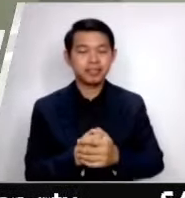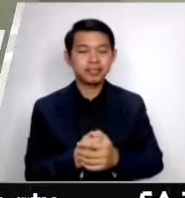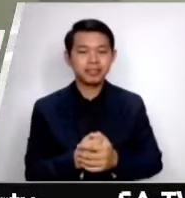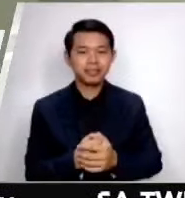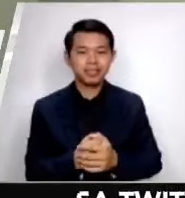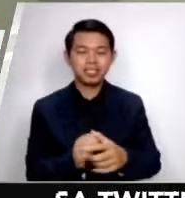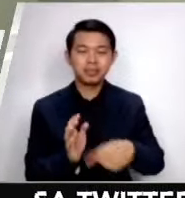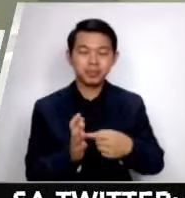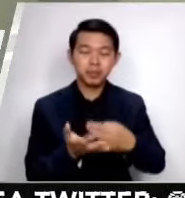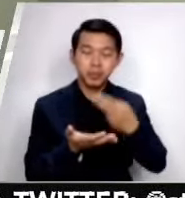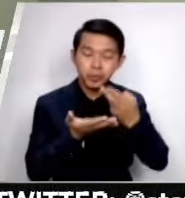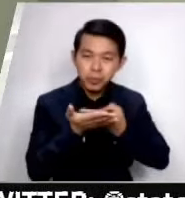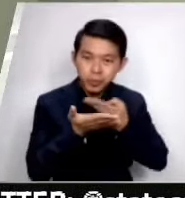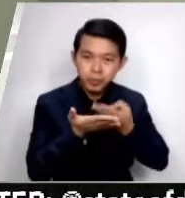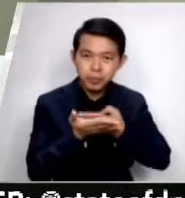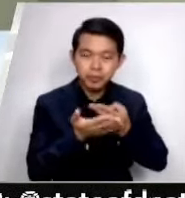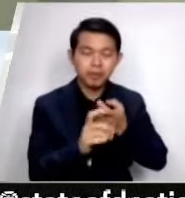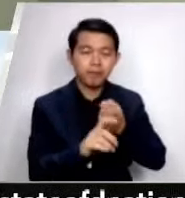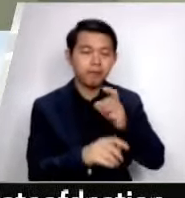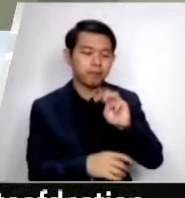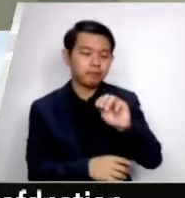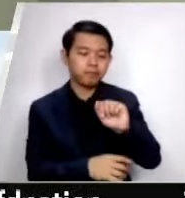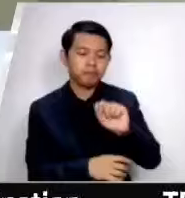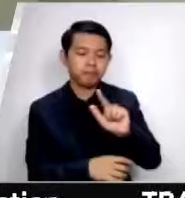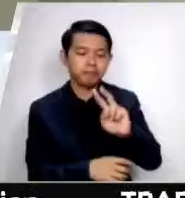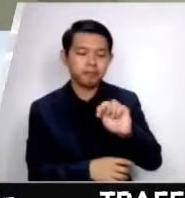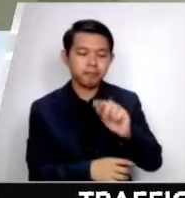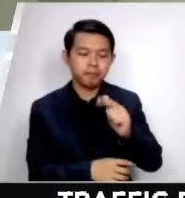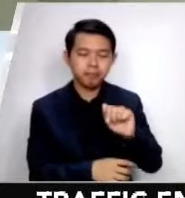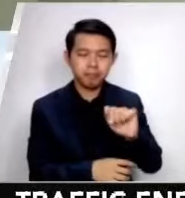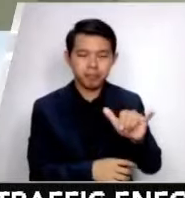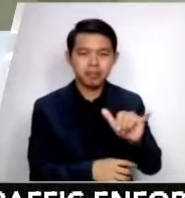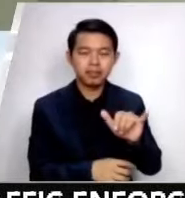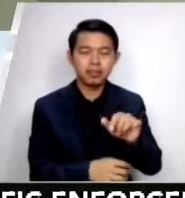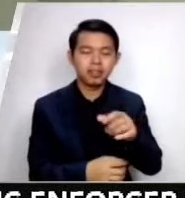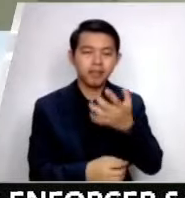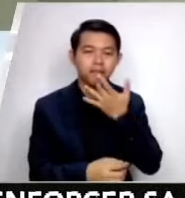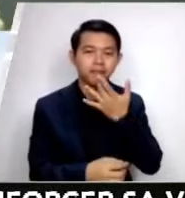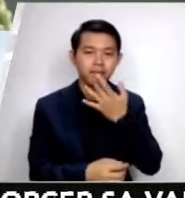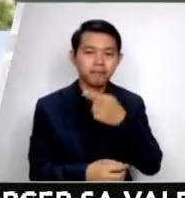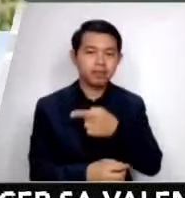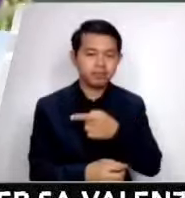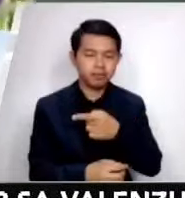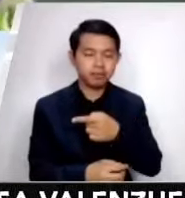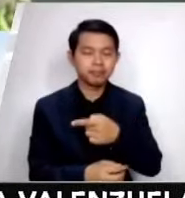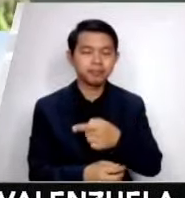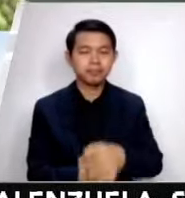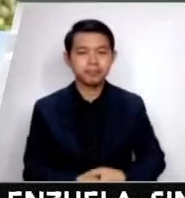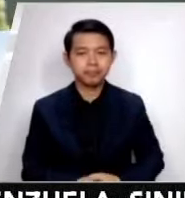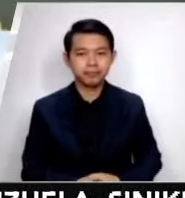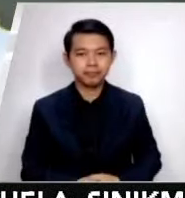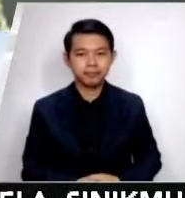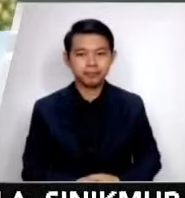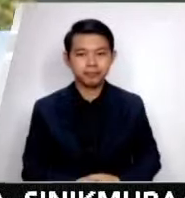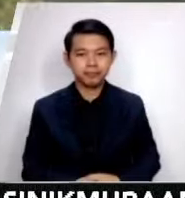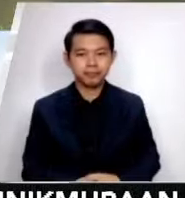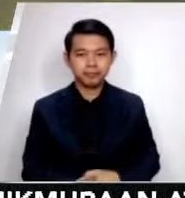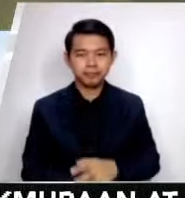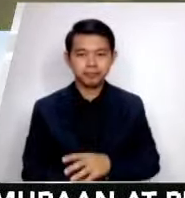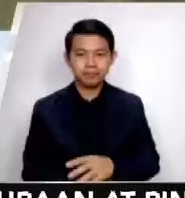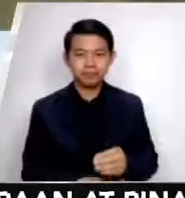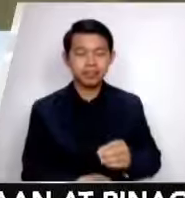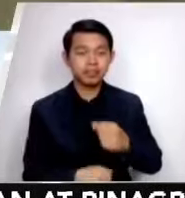ng malunggay, sir. Tapos laging ano, kumakain ng itong sitaw po siya. Sinisiguro din ni Mommy Jennifer